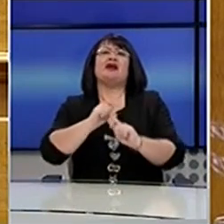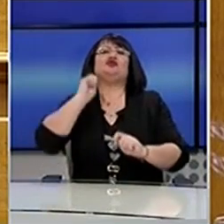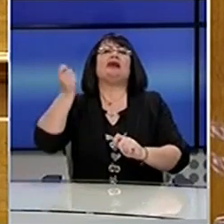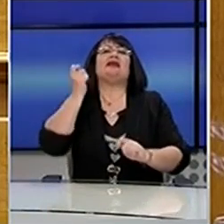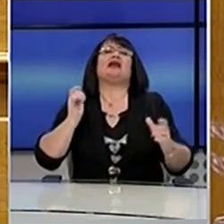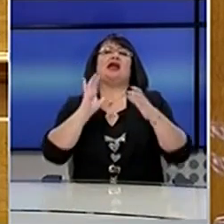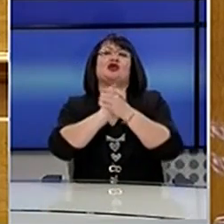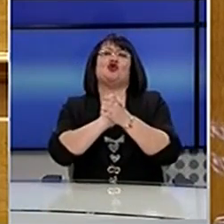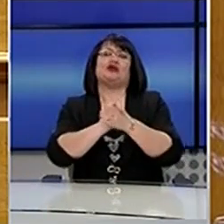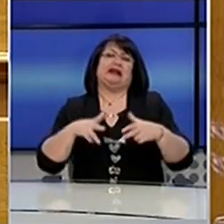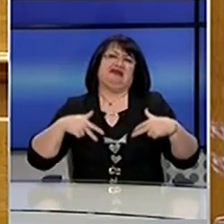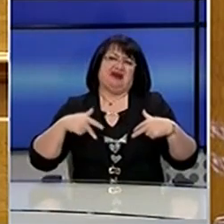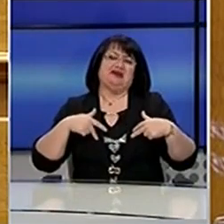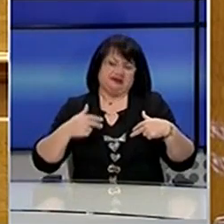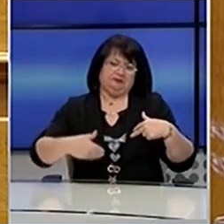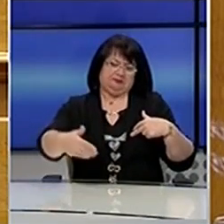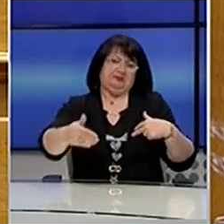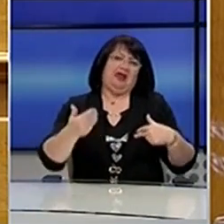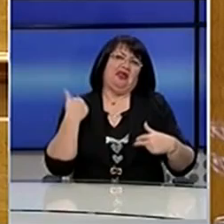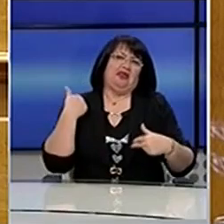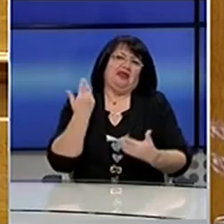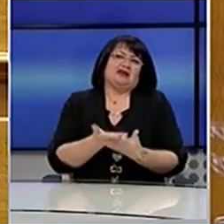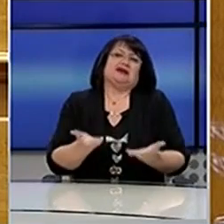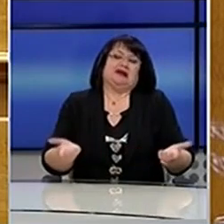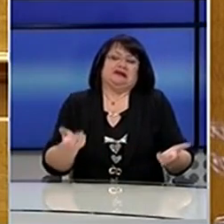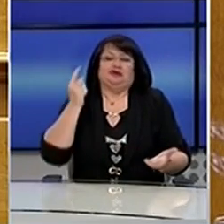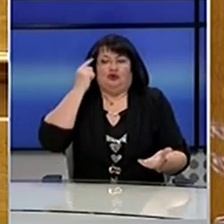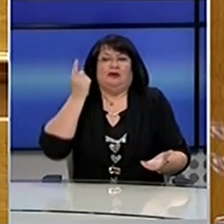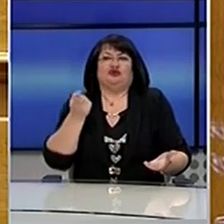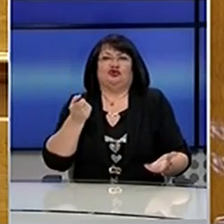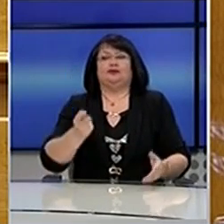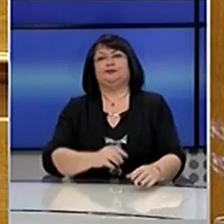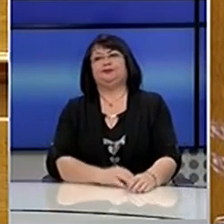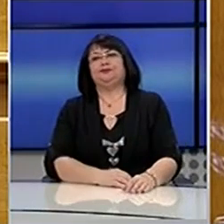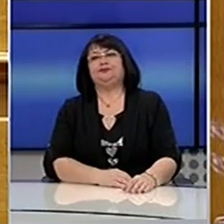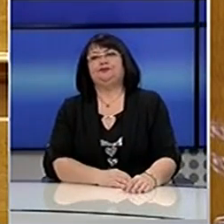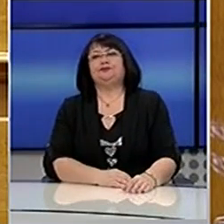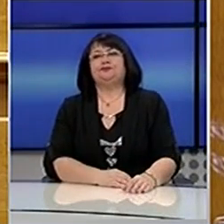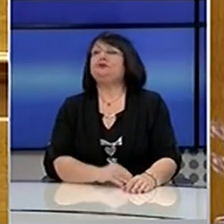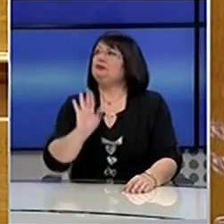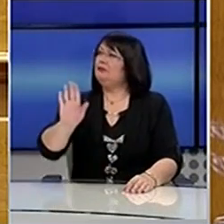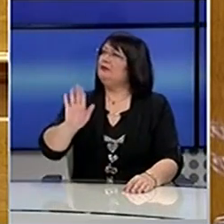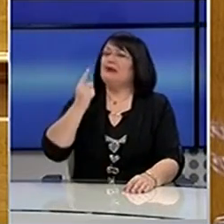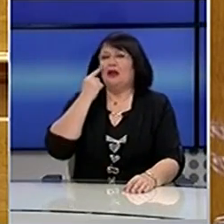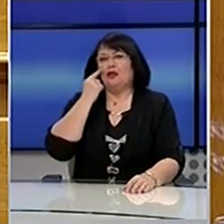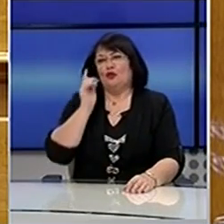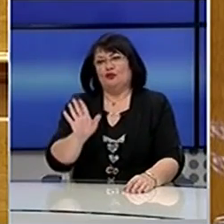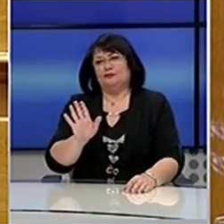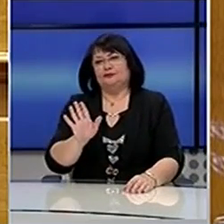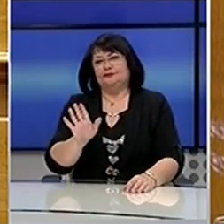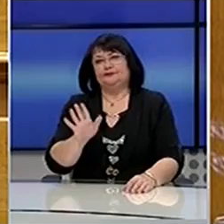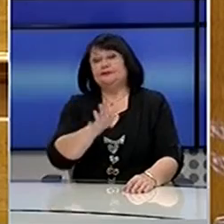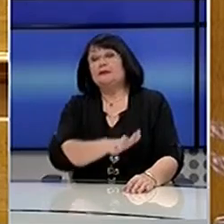εθνικής ενότητας. Φαντάζομαι είναι το επόμενο το οποίο θα ακούσουμε από τα στόματά σας. Κοιτάξτε,